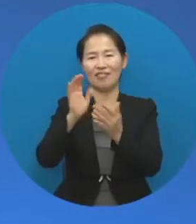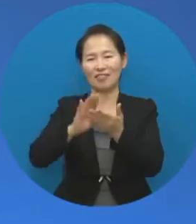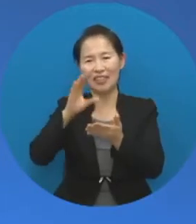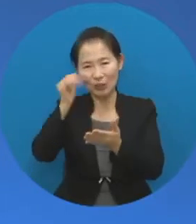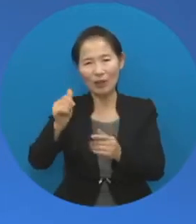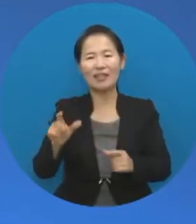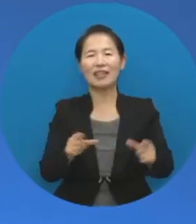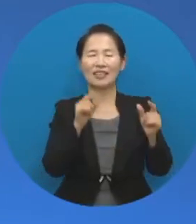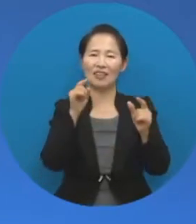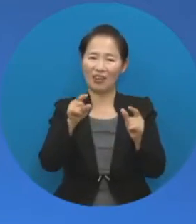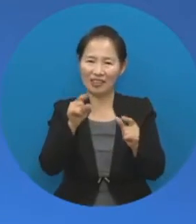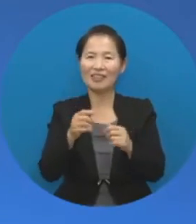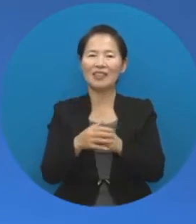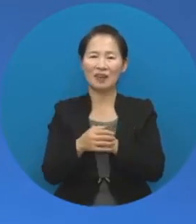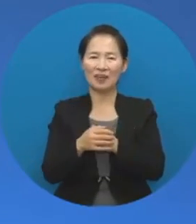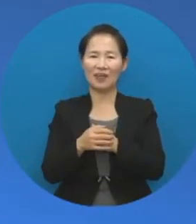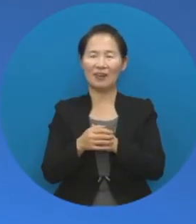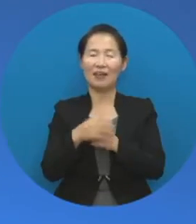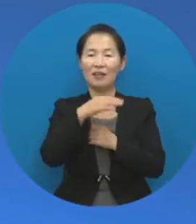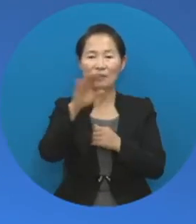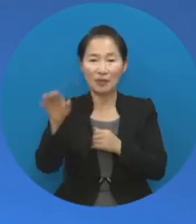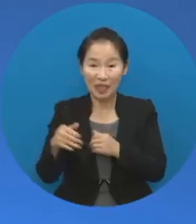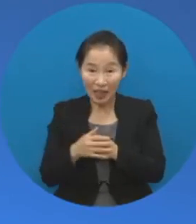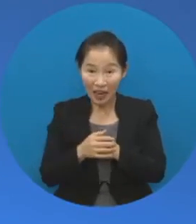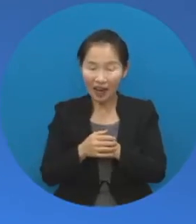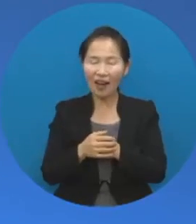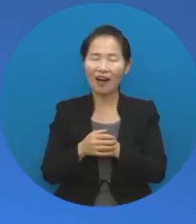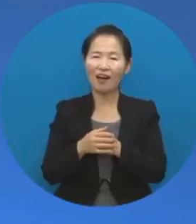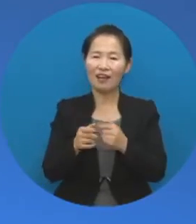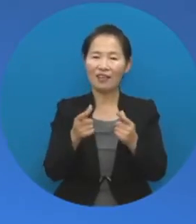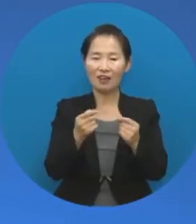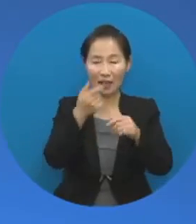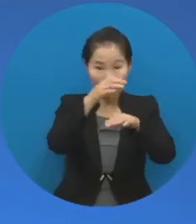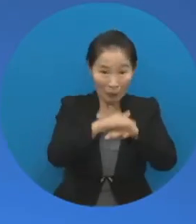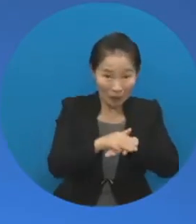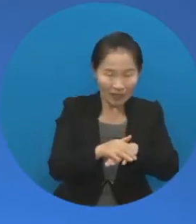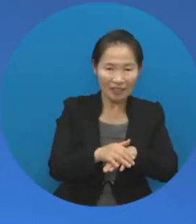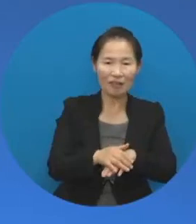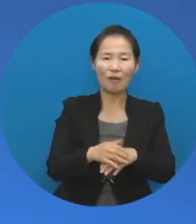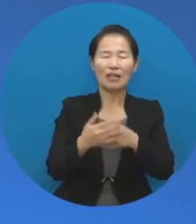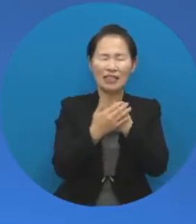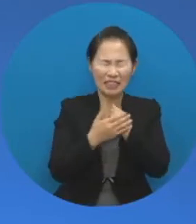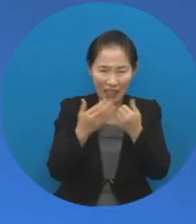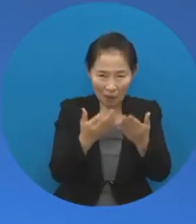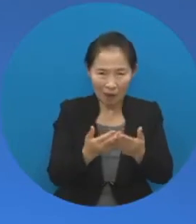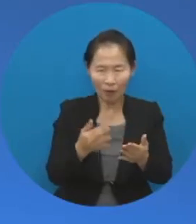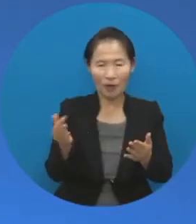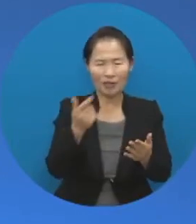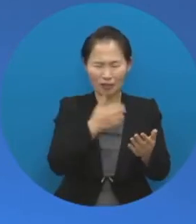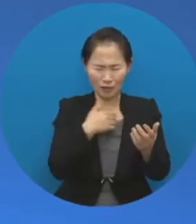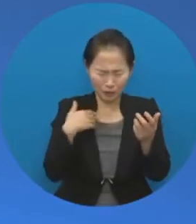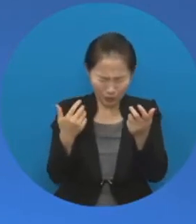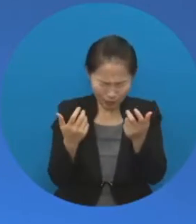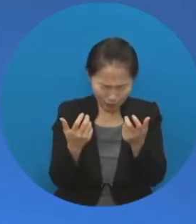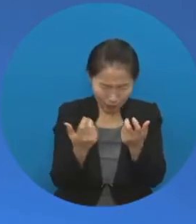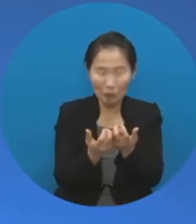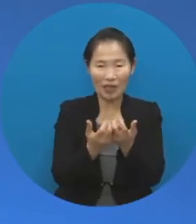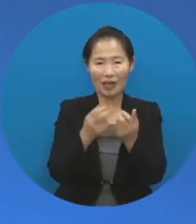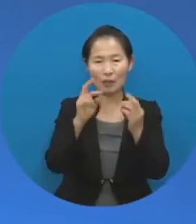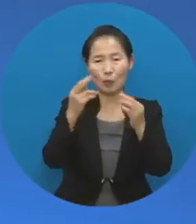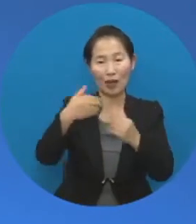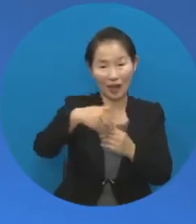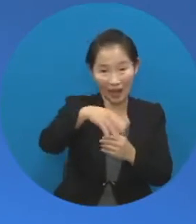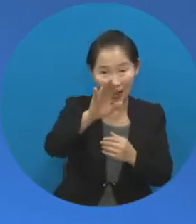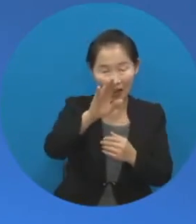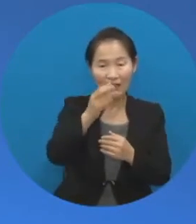거거든요. 그러니까 우리가 이렇게 예배드리고 우리 너무 은혜 많이 받고 성령 충만하게 갔는데 그럼 우리 가정에서